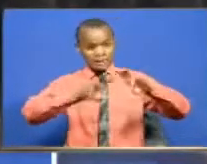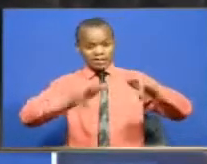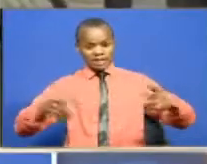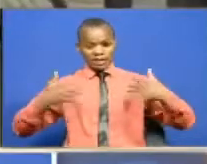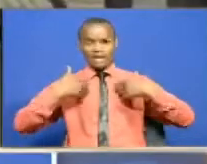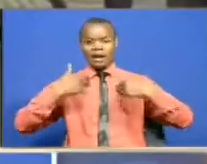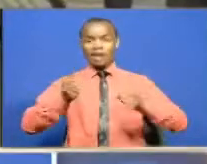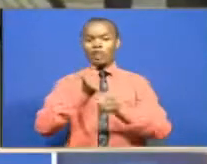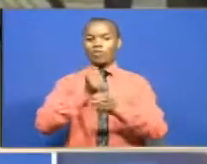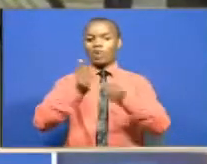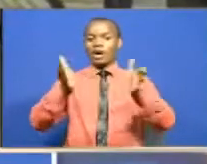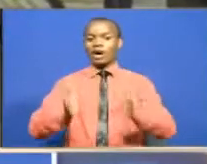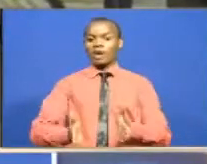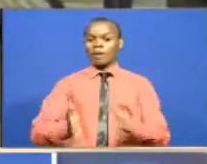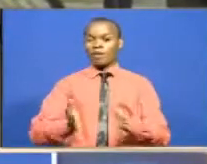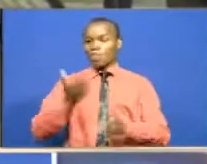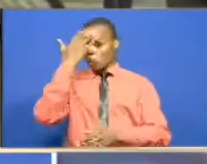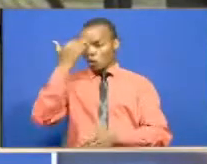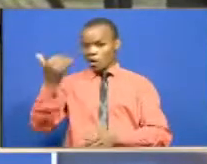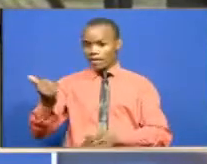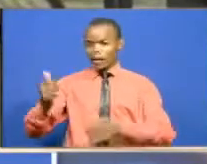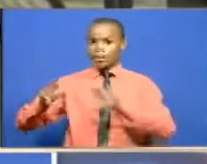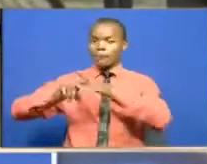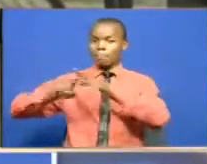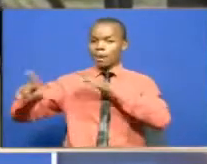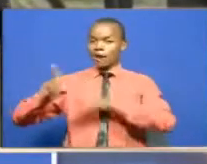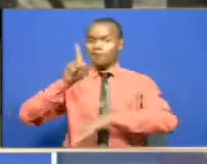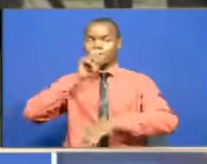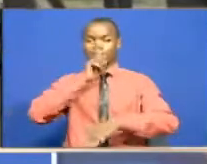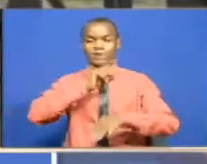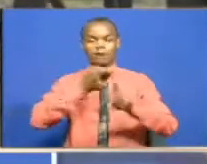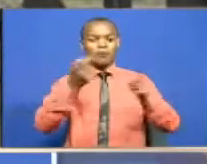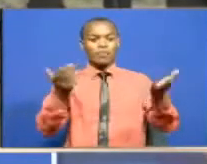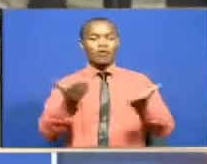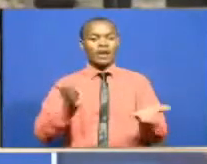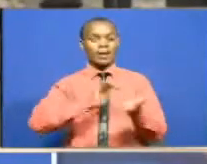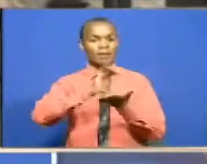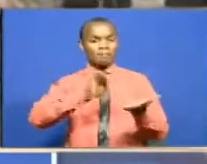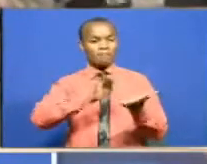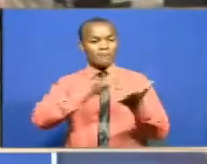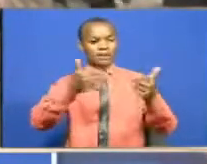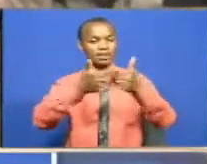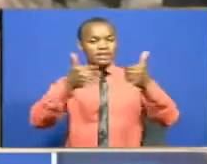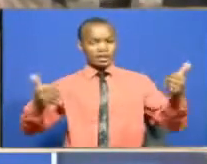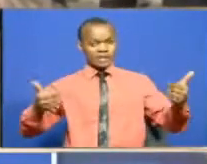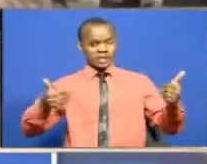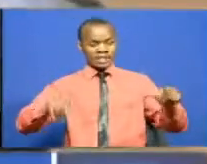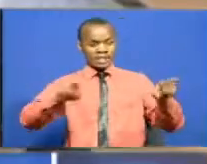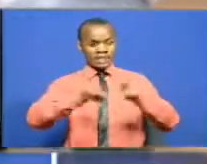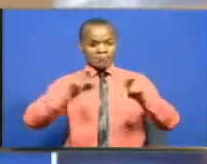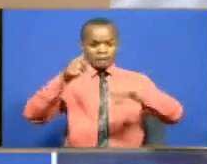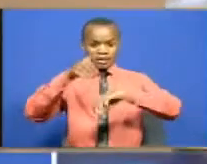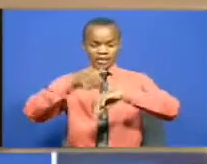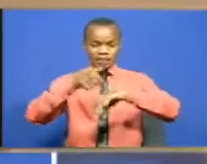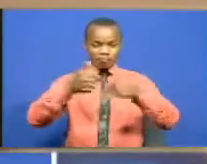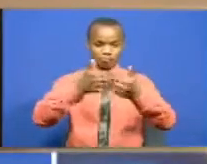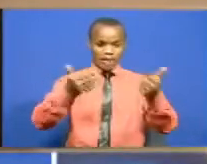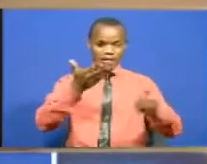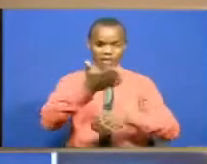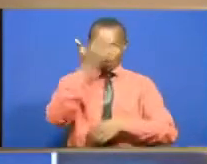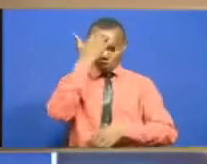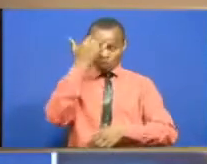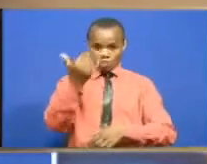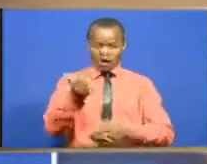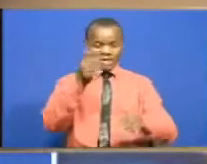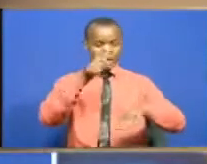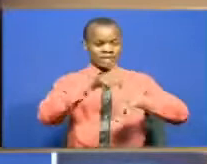afya aliyeripotiwa kutoroka kutoka kituo cha kutengea waathiriwa wa virusi vya corona, ambapo alikuwa ametengewa kwa kuhofia